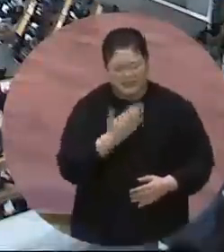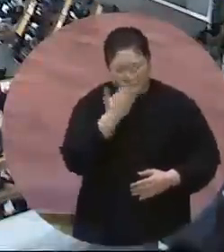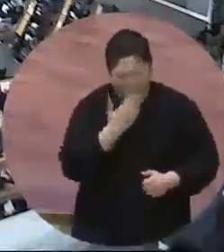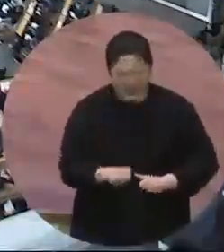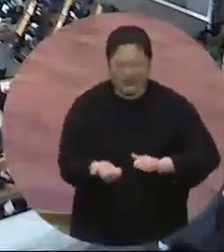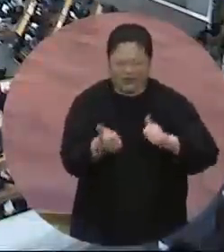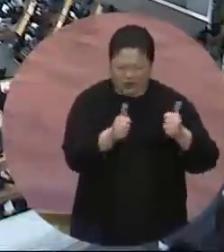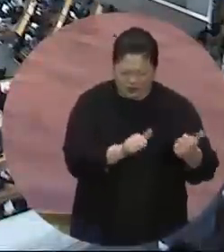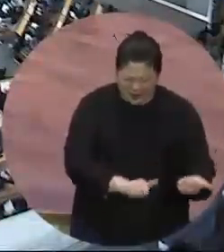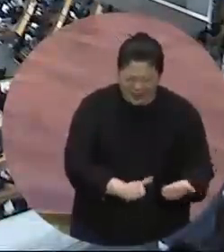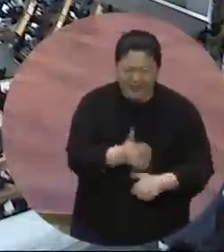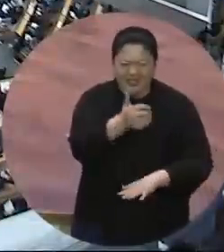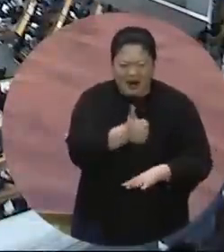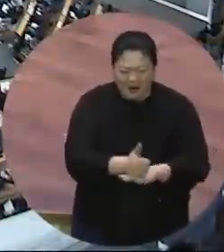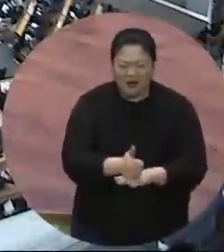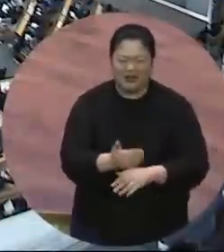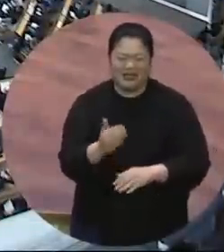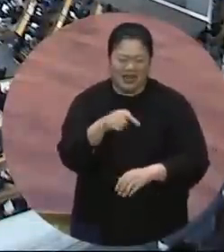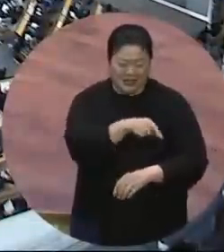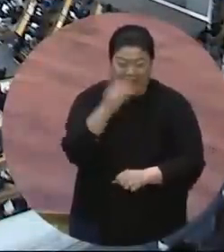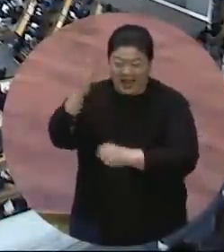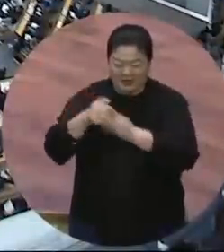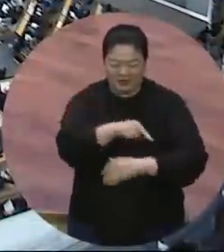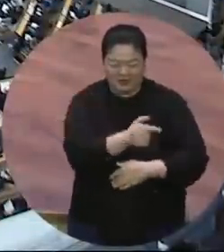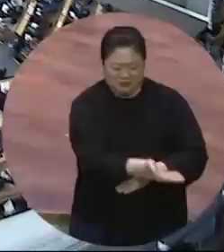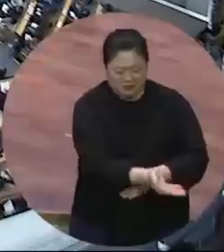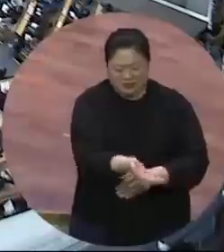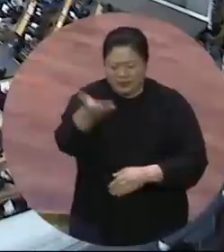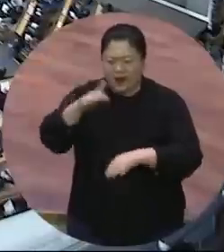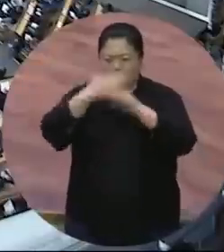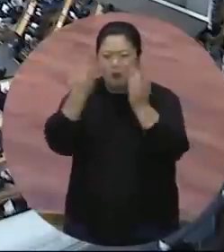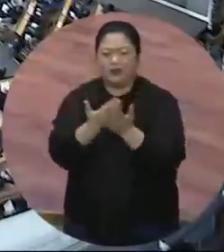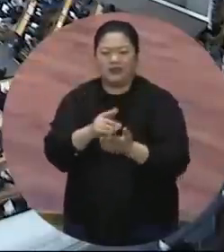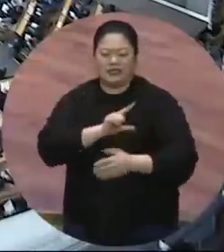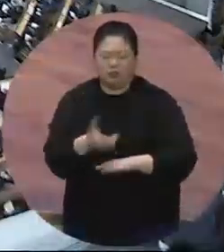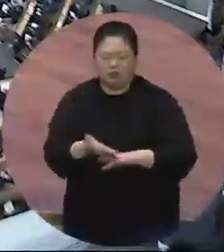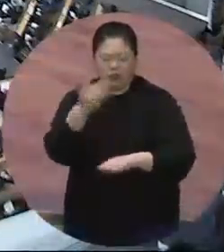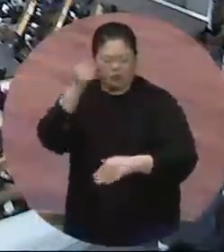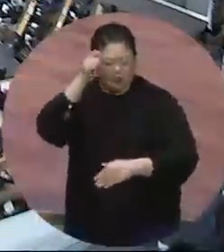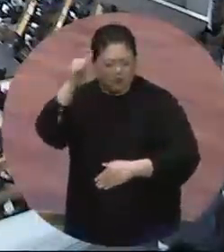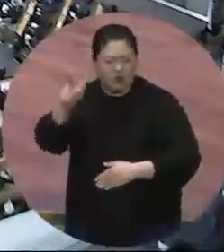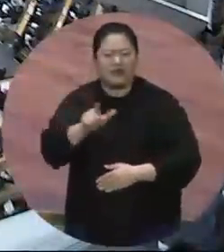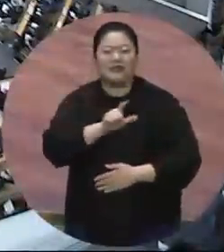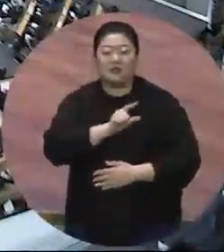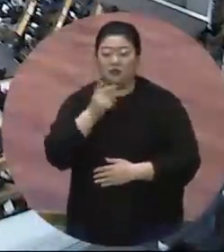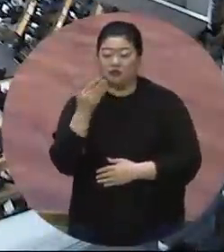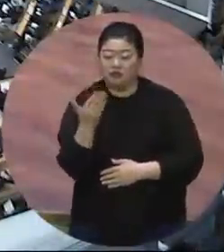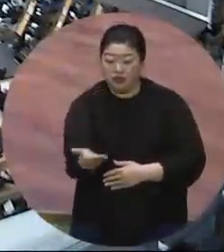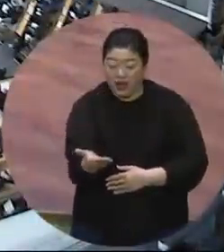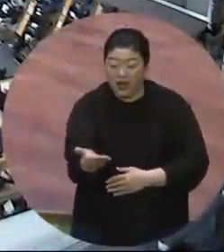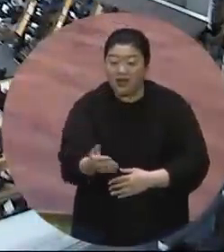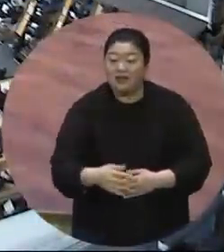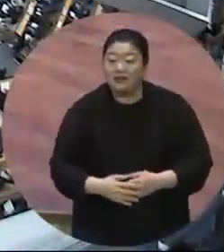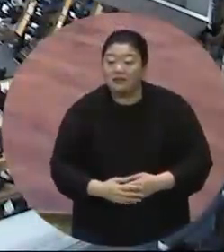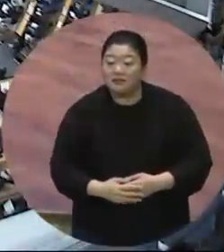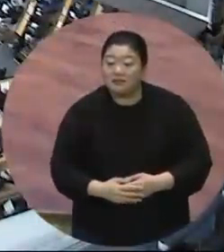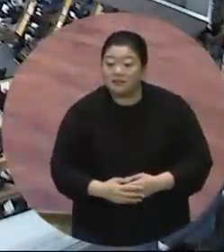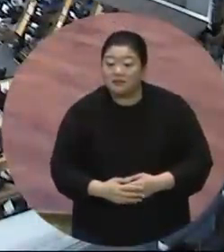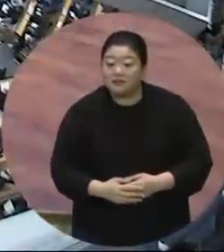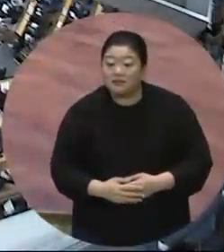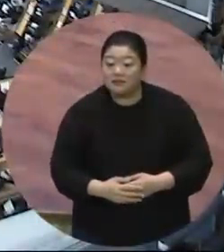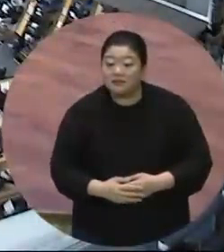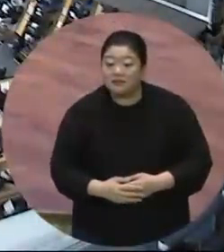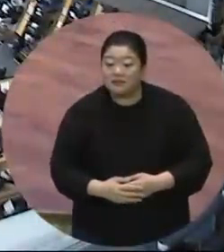이름으로 하나님이 그를 지극히 높여 모든 이름 위에 뛰어난 이름을 주사 그러나 땅에